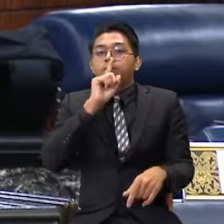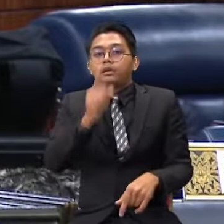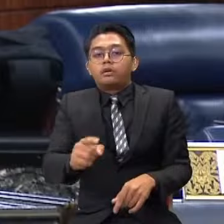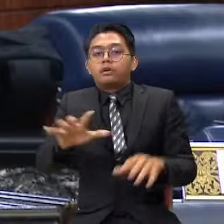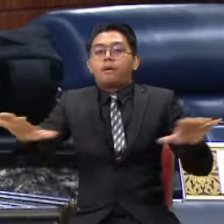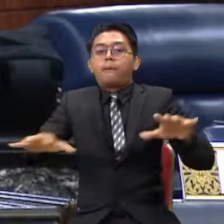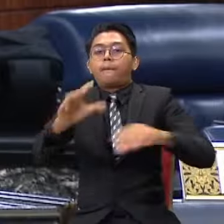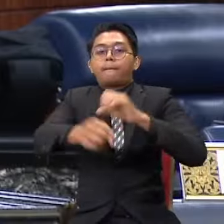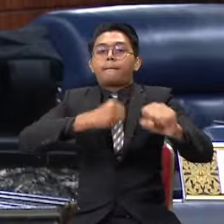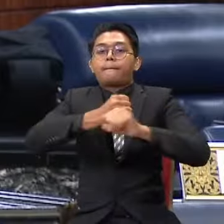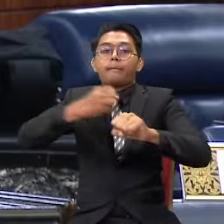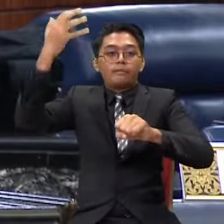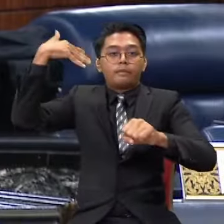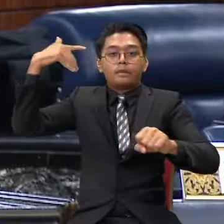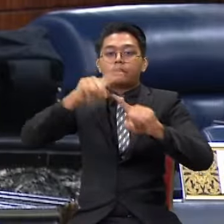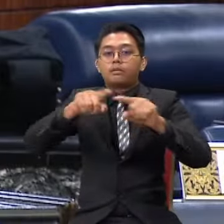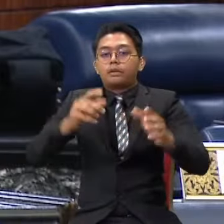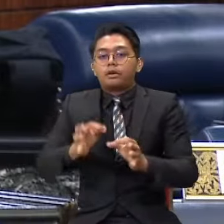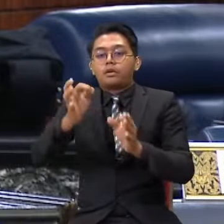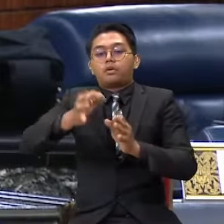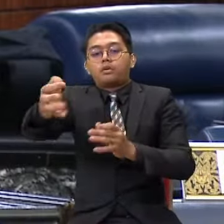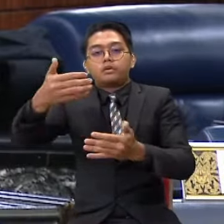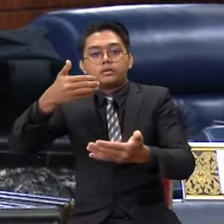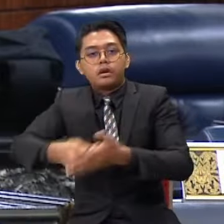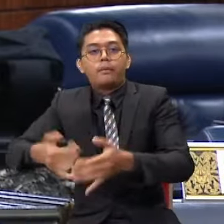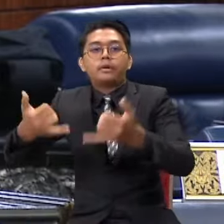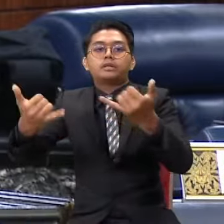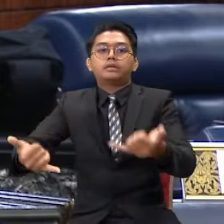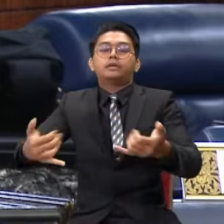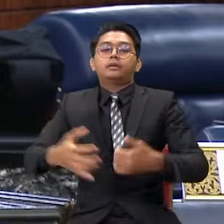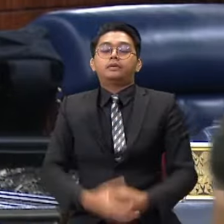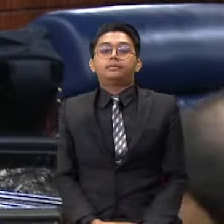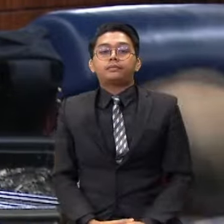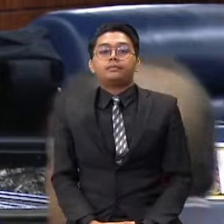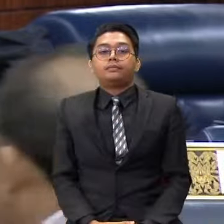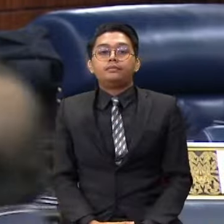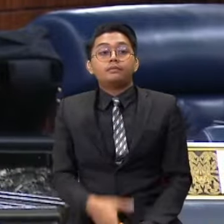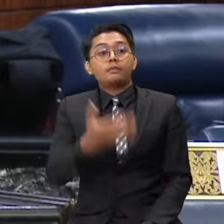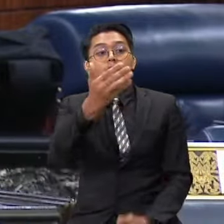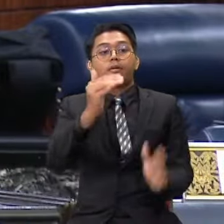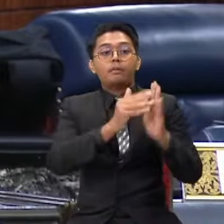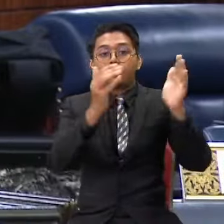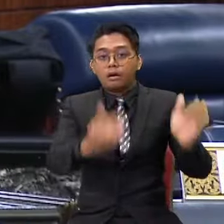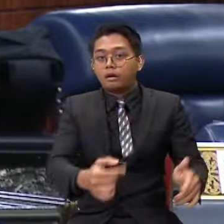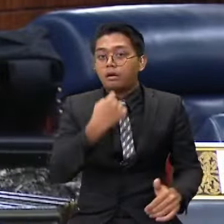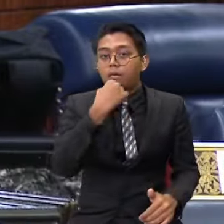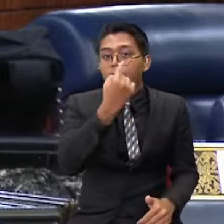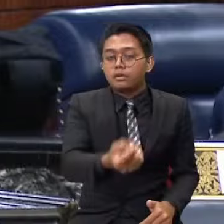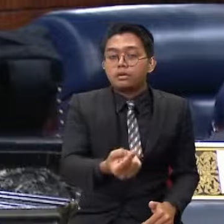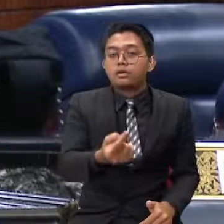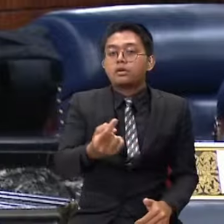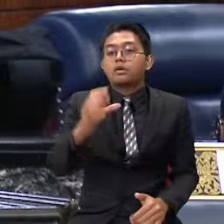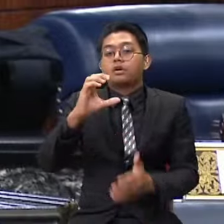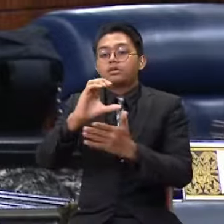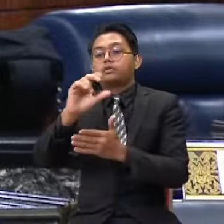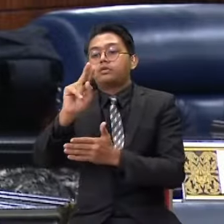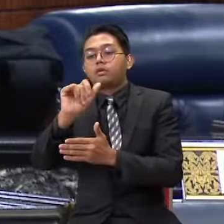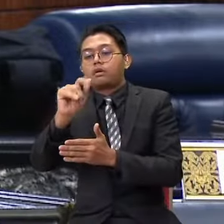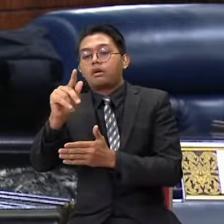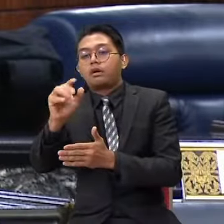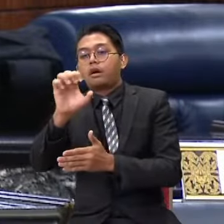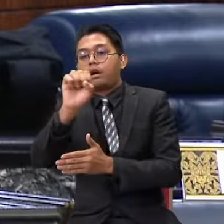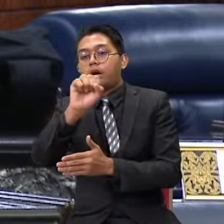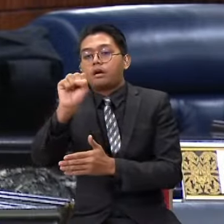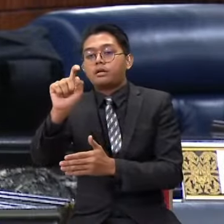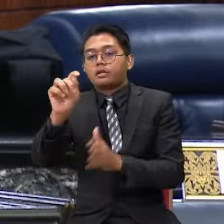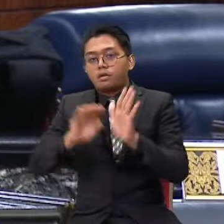tunda sampai hari ini dan juga pembangkang larut juga katakan oleh kerana Cukai sst dinaikkan 6%